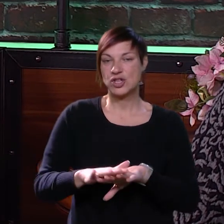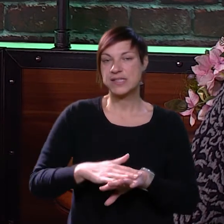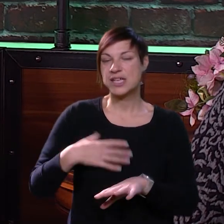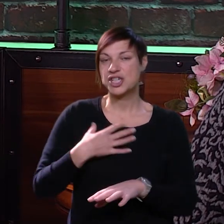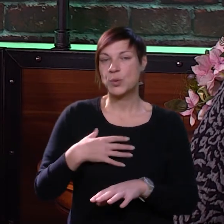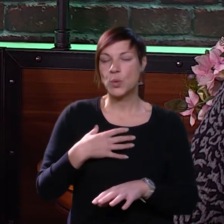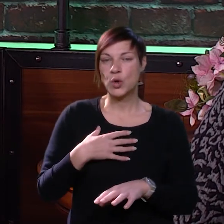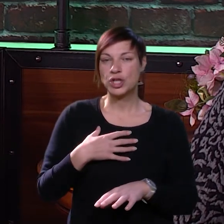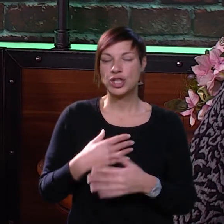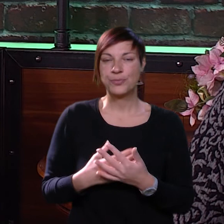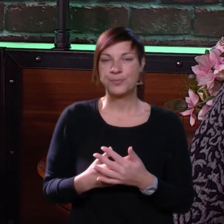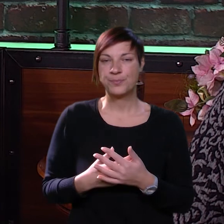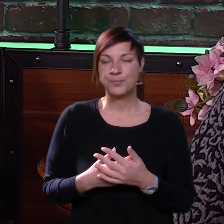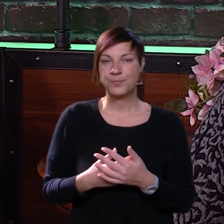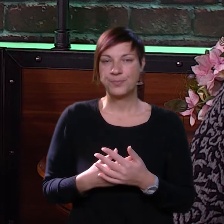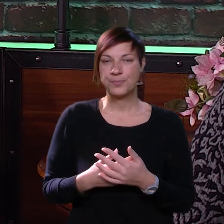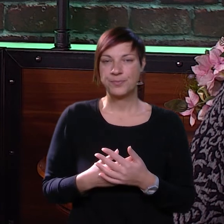tako osjećaju ugodno.